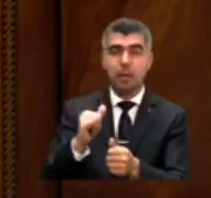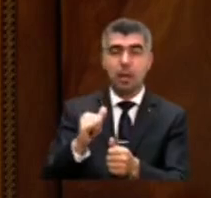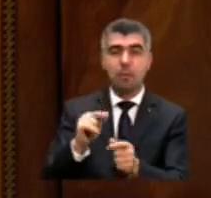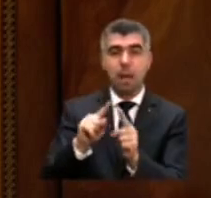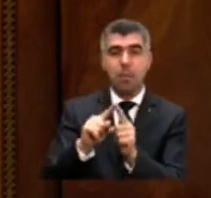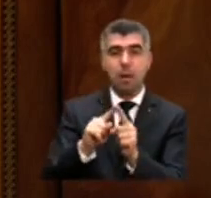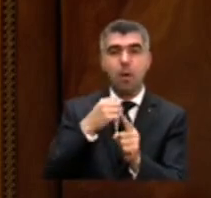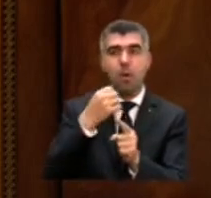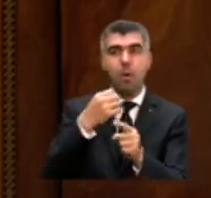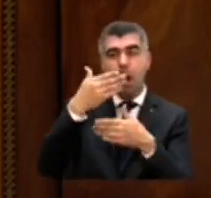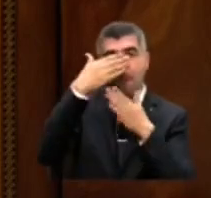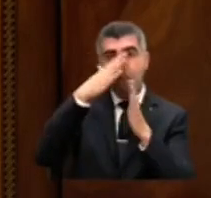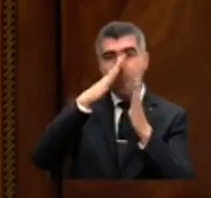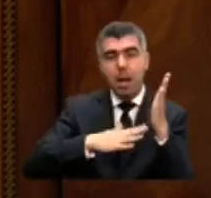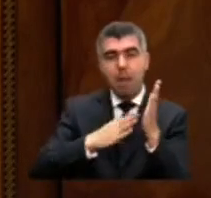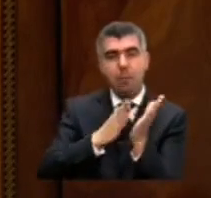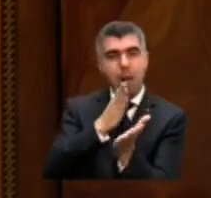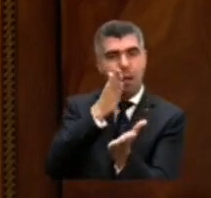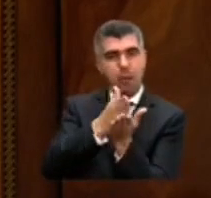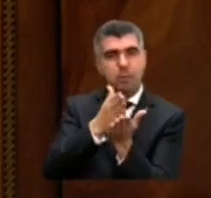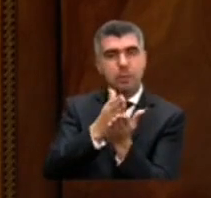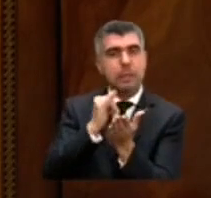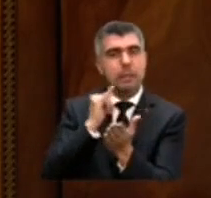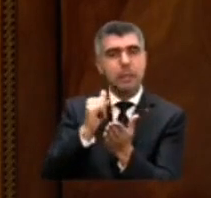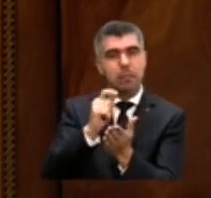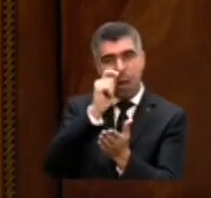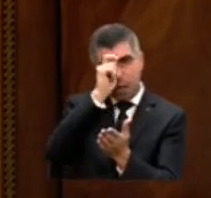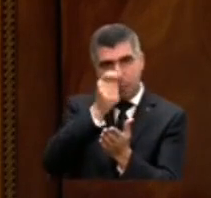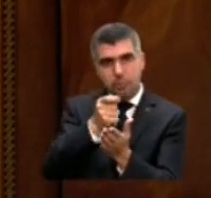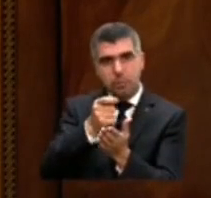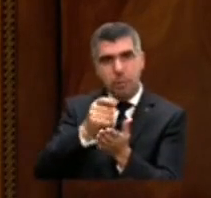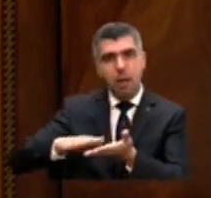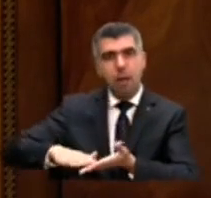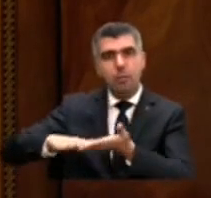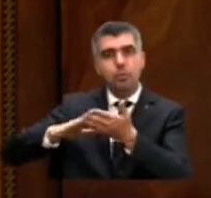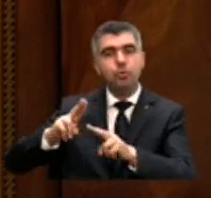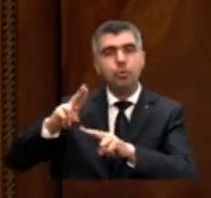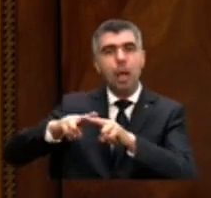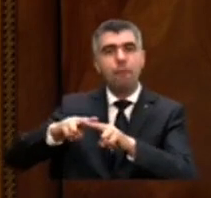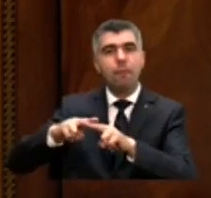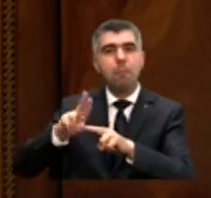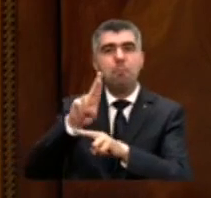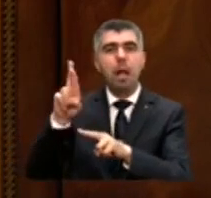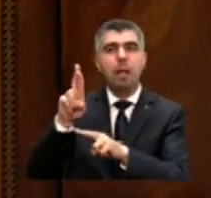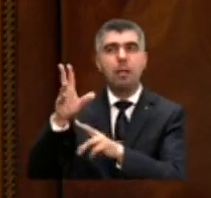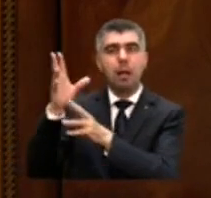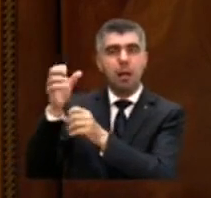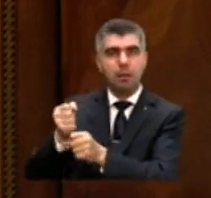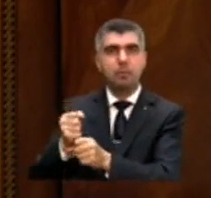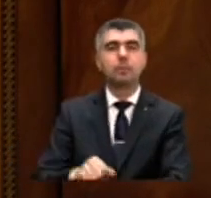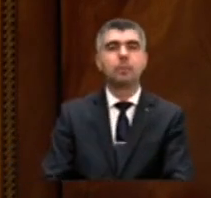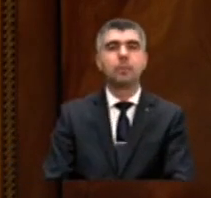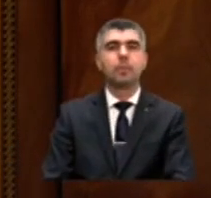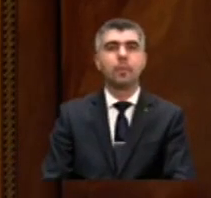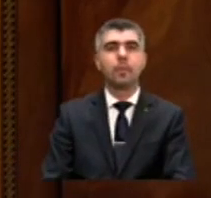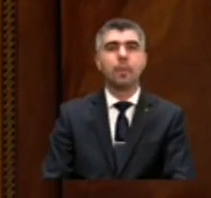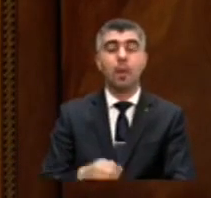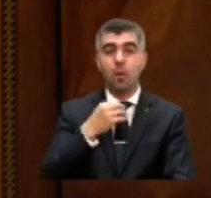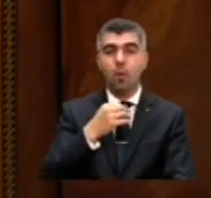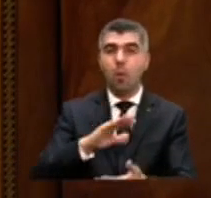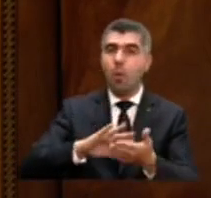أسس دولة أكثر عدلاً وقوة تحت القيادة الرشيدة لجلالة الملك محمد السادس نصره الله، يحدون